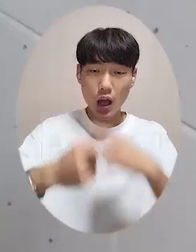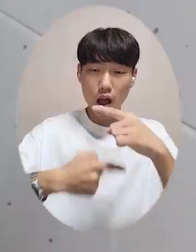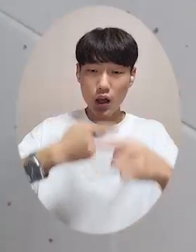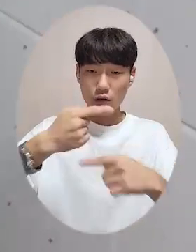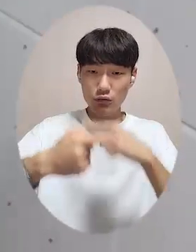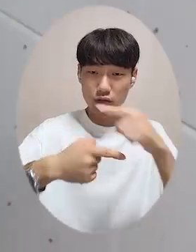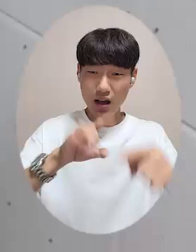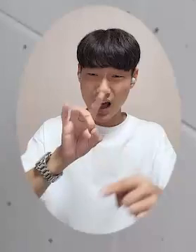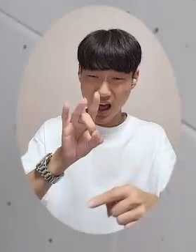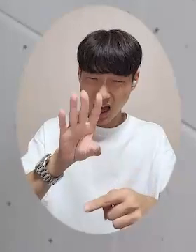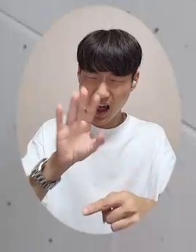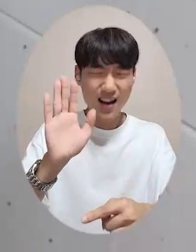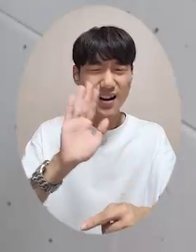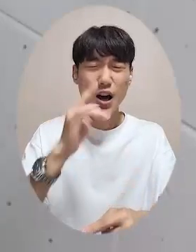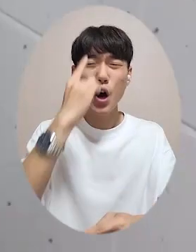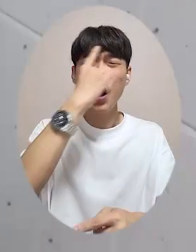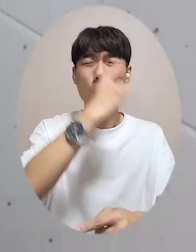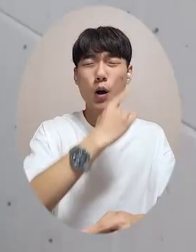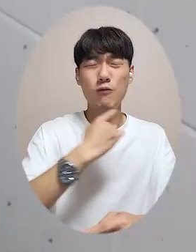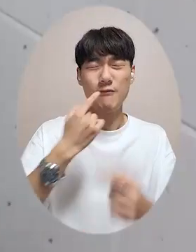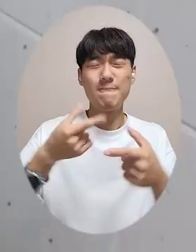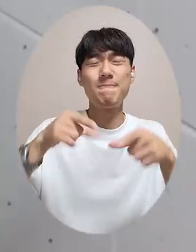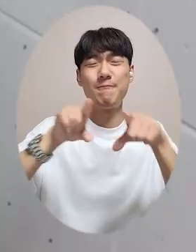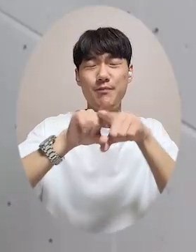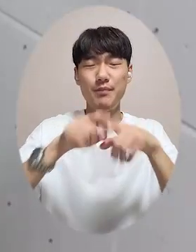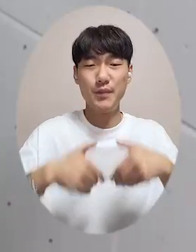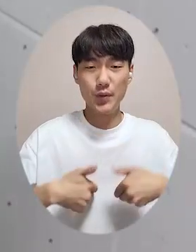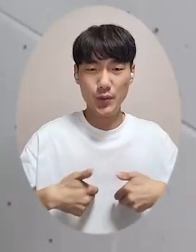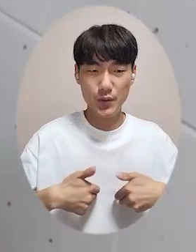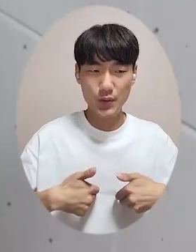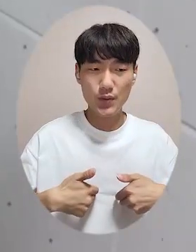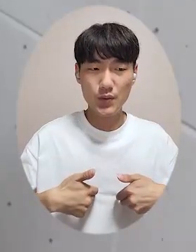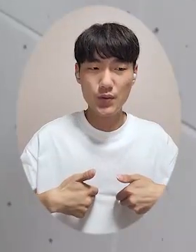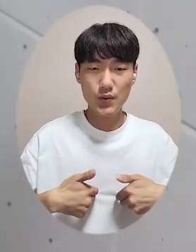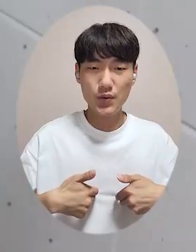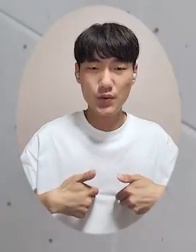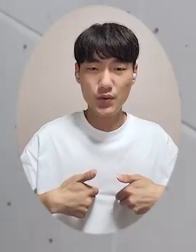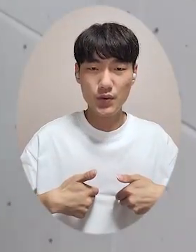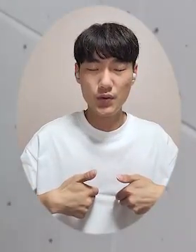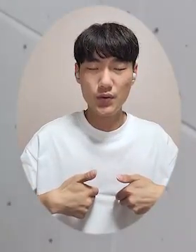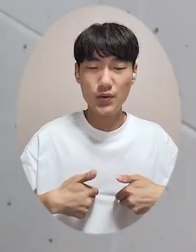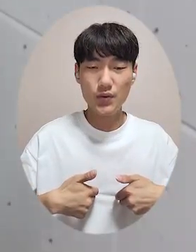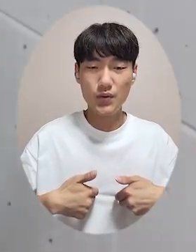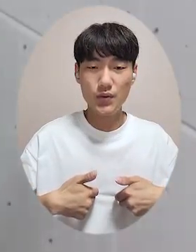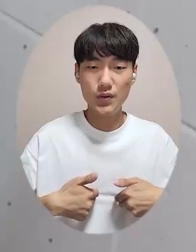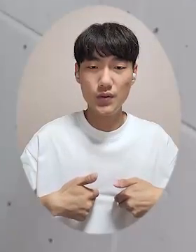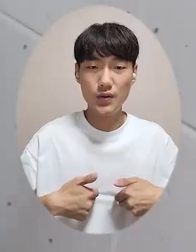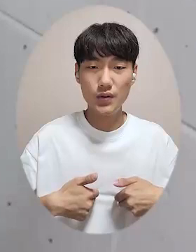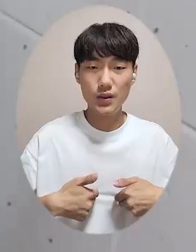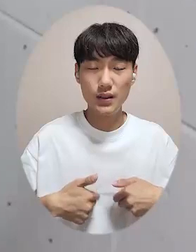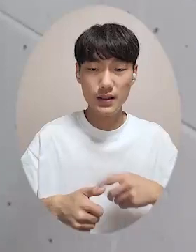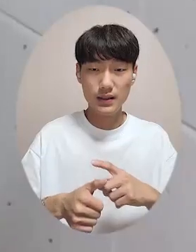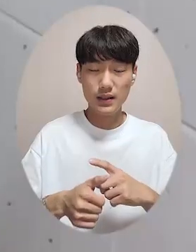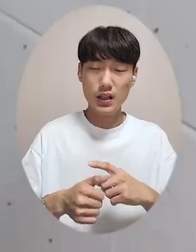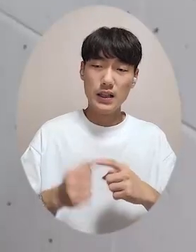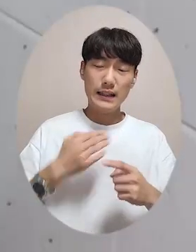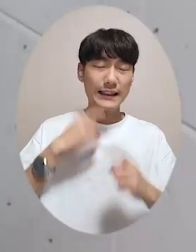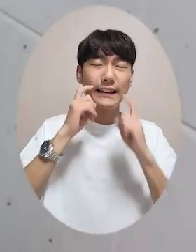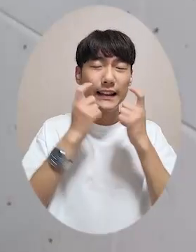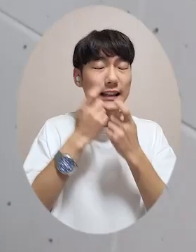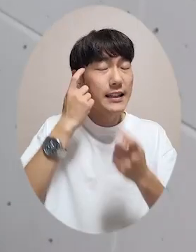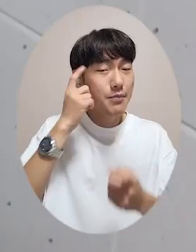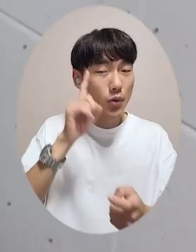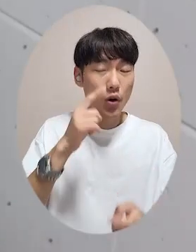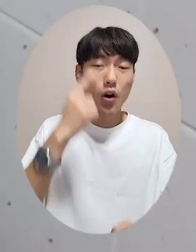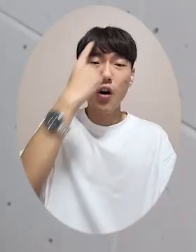하는 게 아니라 표정으로 이제 표현이 돼야 돼요. 왜냐면 일단은 제 개인적인 생각은 표정은 이제